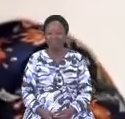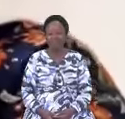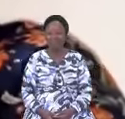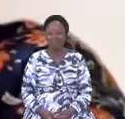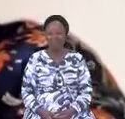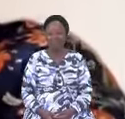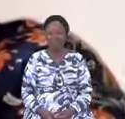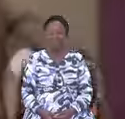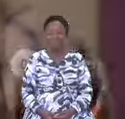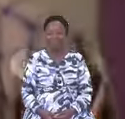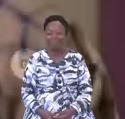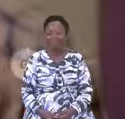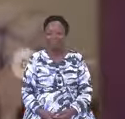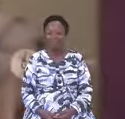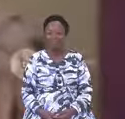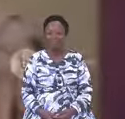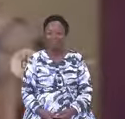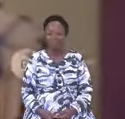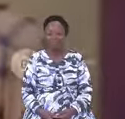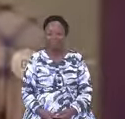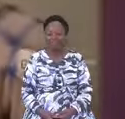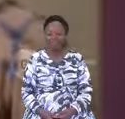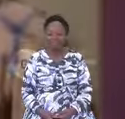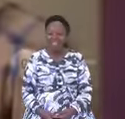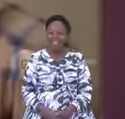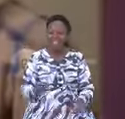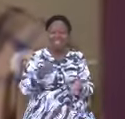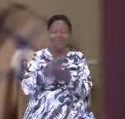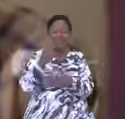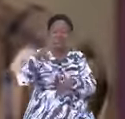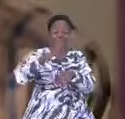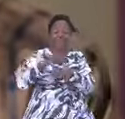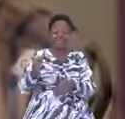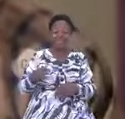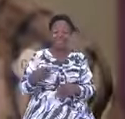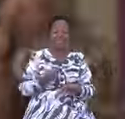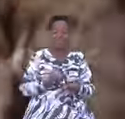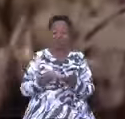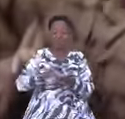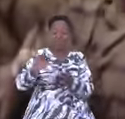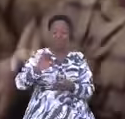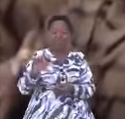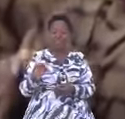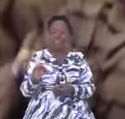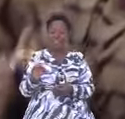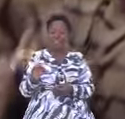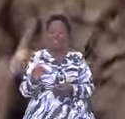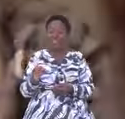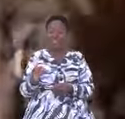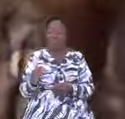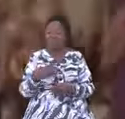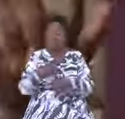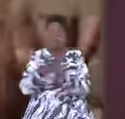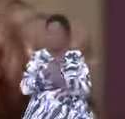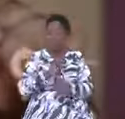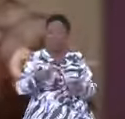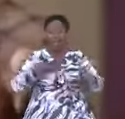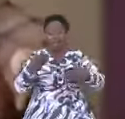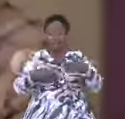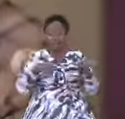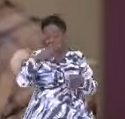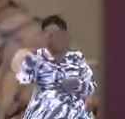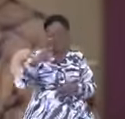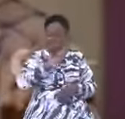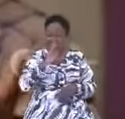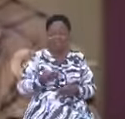c'était vraiment embarrassant je rends gloire à dieu parce que c'est un mini école immérité n est pas